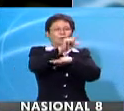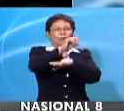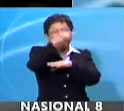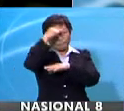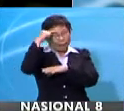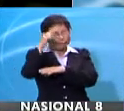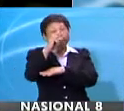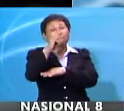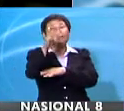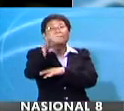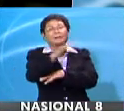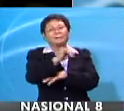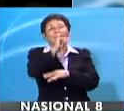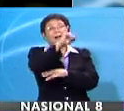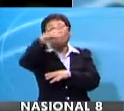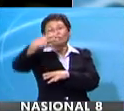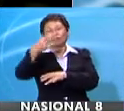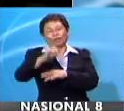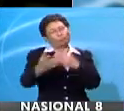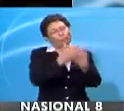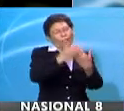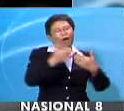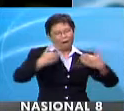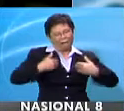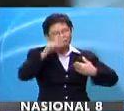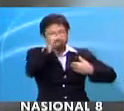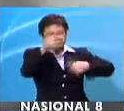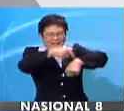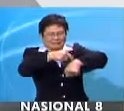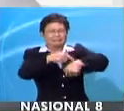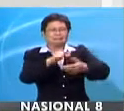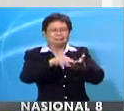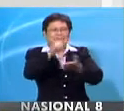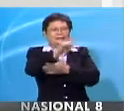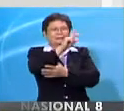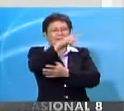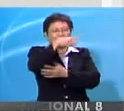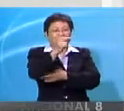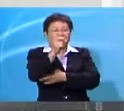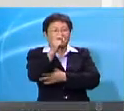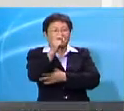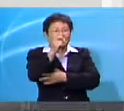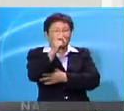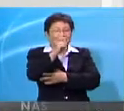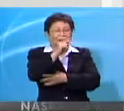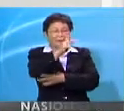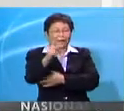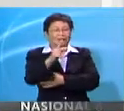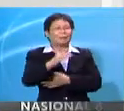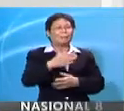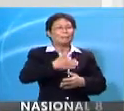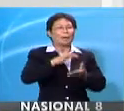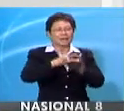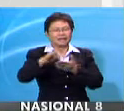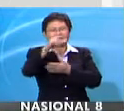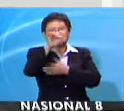dan iPhone, kemudahan ini akan muncul tidak lama lagi. KPDN KK hadir dengan aplikasi MyKira GST